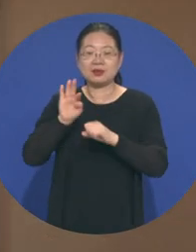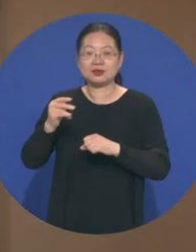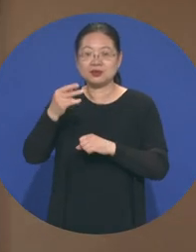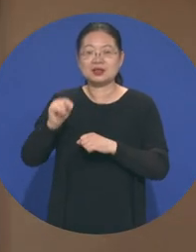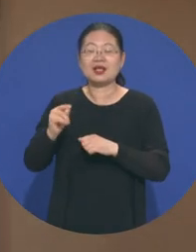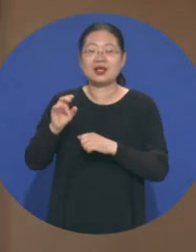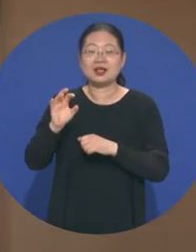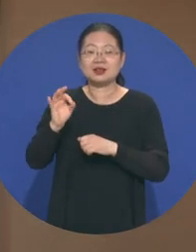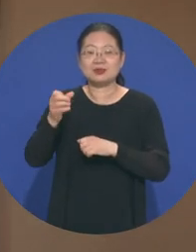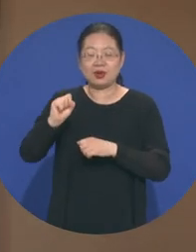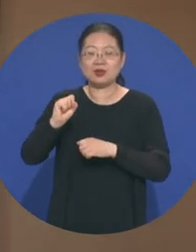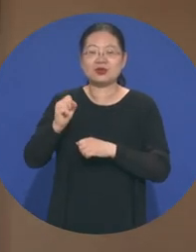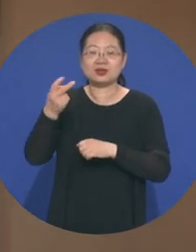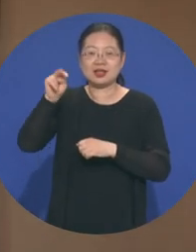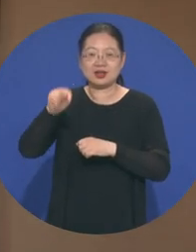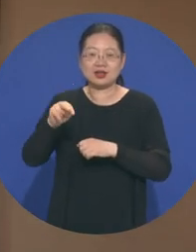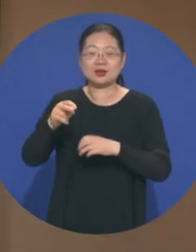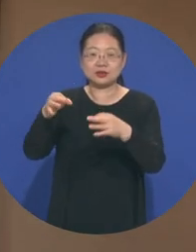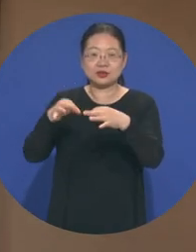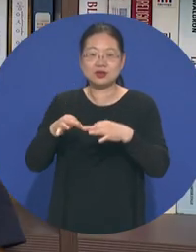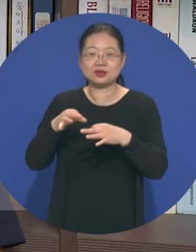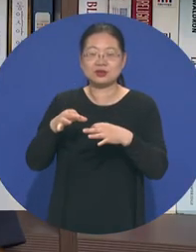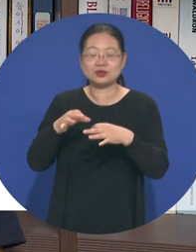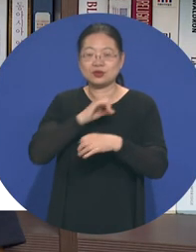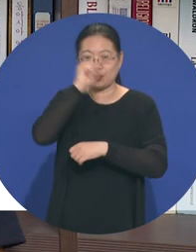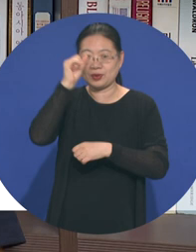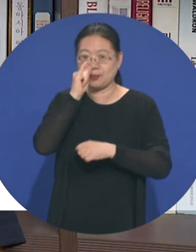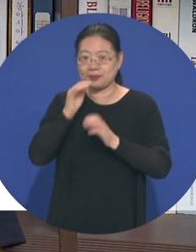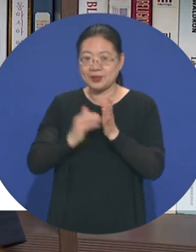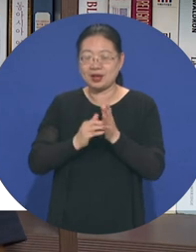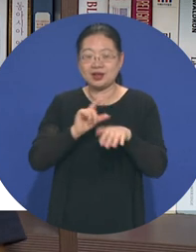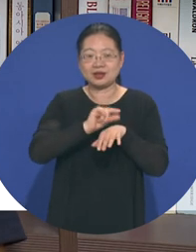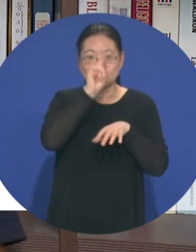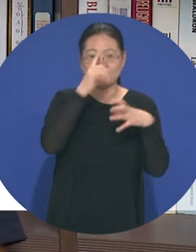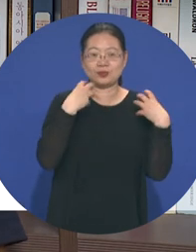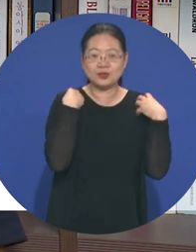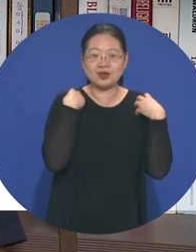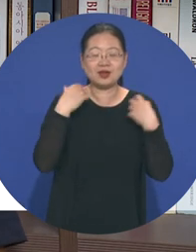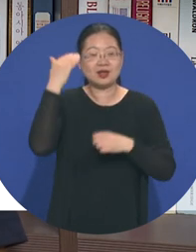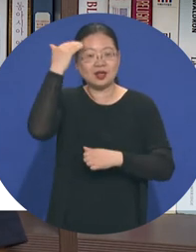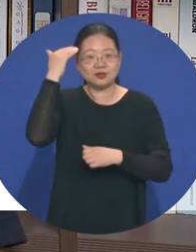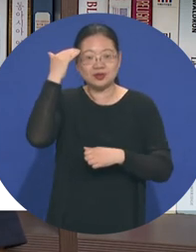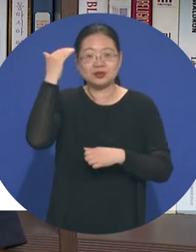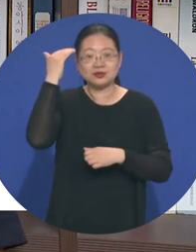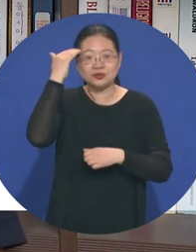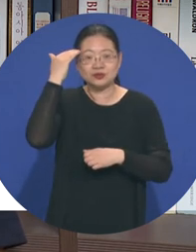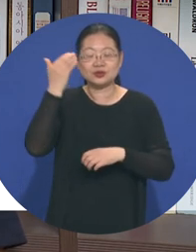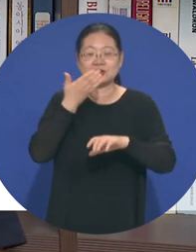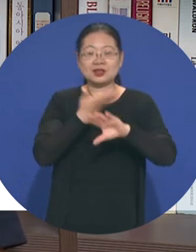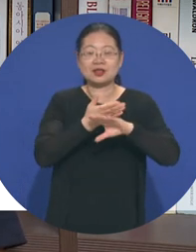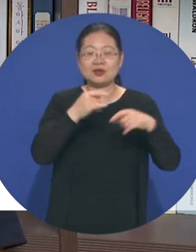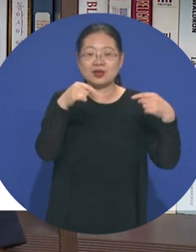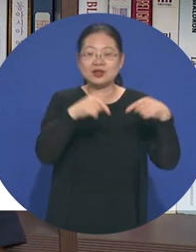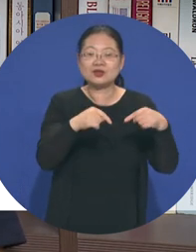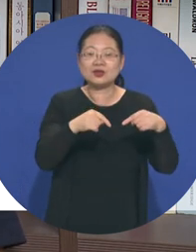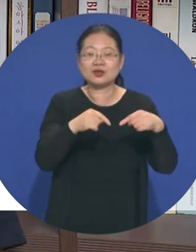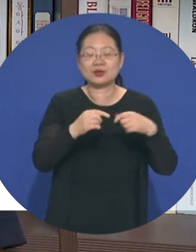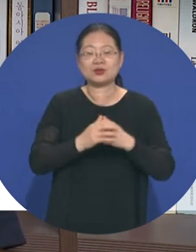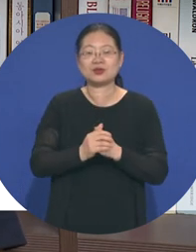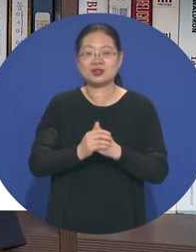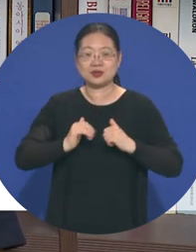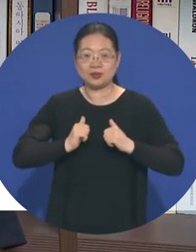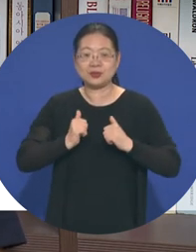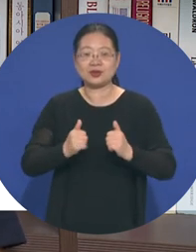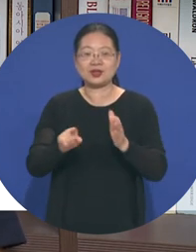기업에 10억 달러 투자 유치를 끌어내기도 했습니다. 지방정부가 이렇게 근본적으로 한국 외교의 수직적